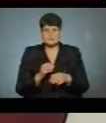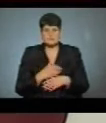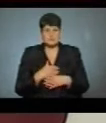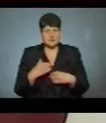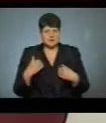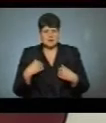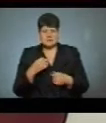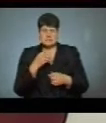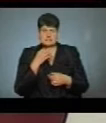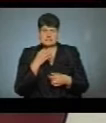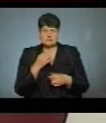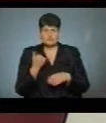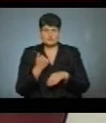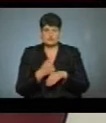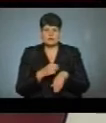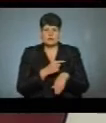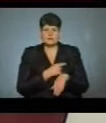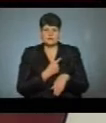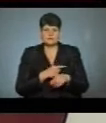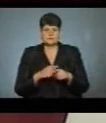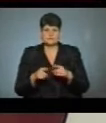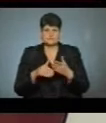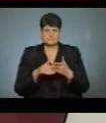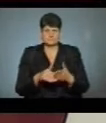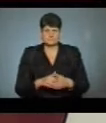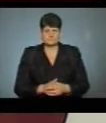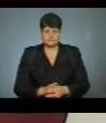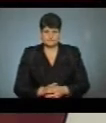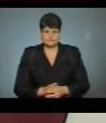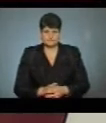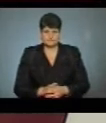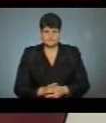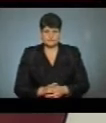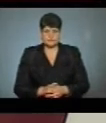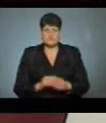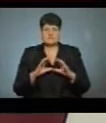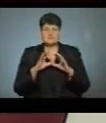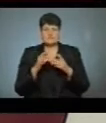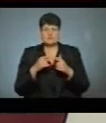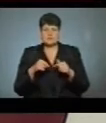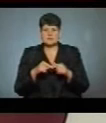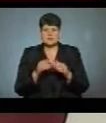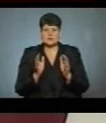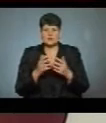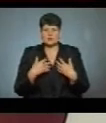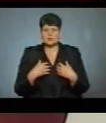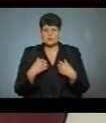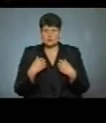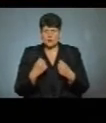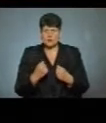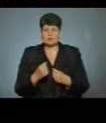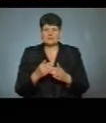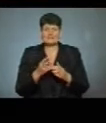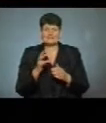Суспільному головний лікар Тернопільської лікарні швидкої допомоги Ярослав Чайківський. За даними Всесвітньої організації охорони здоров'я, на